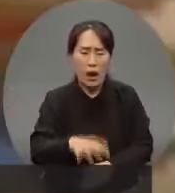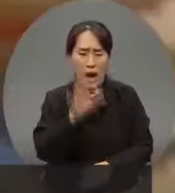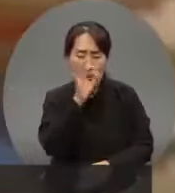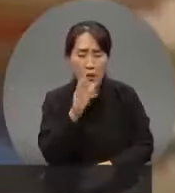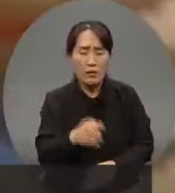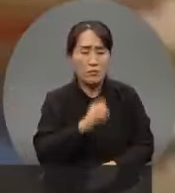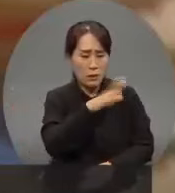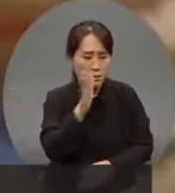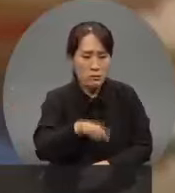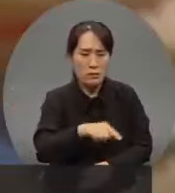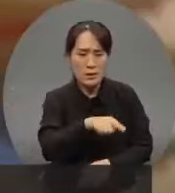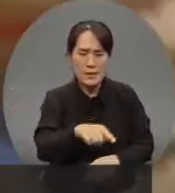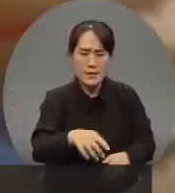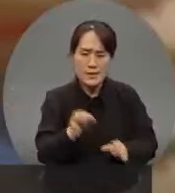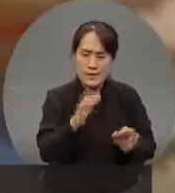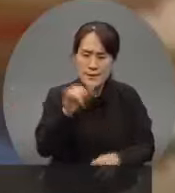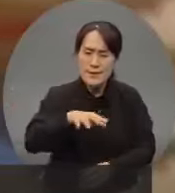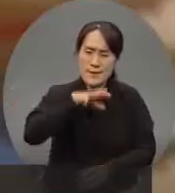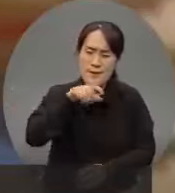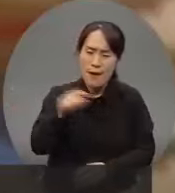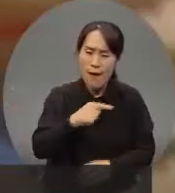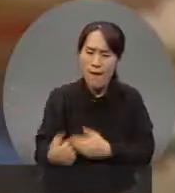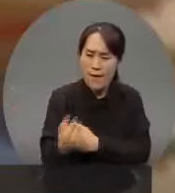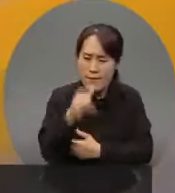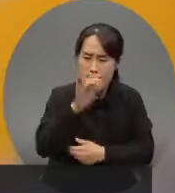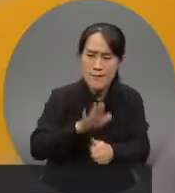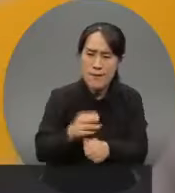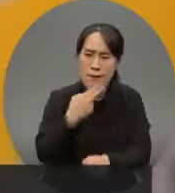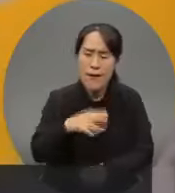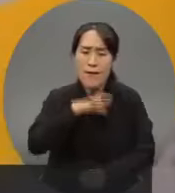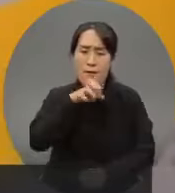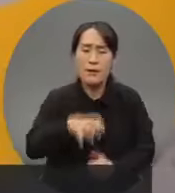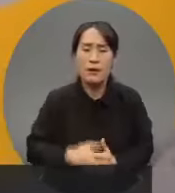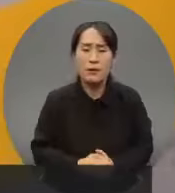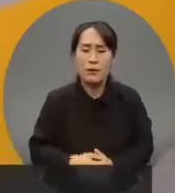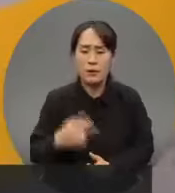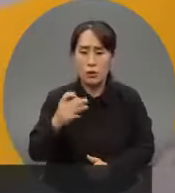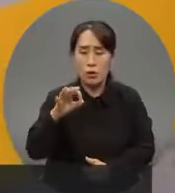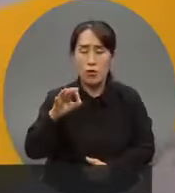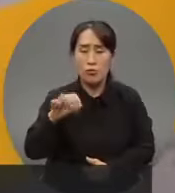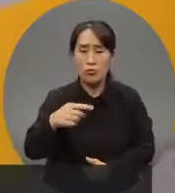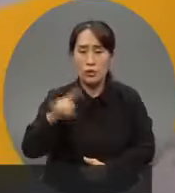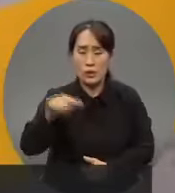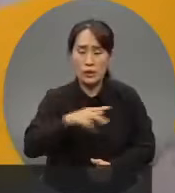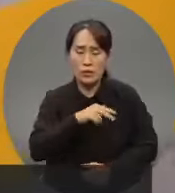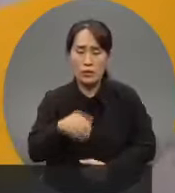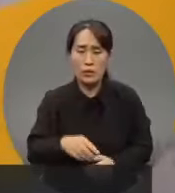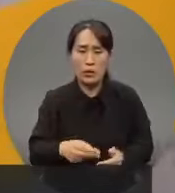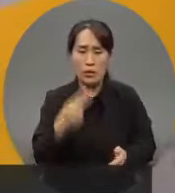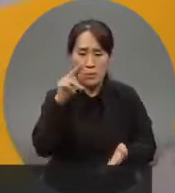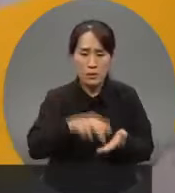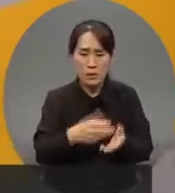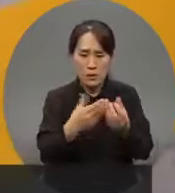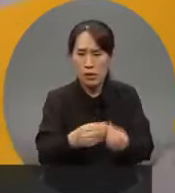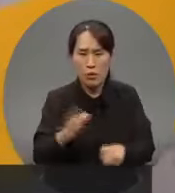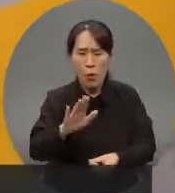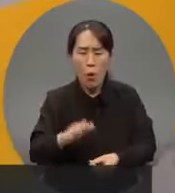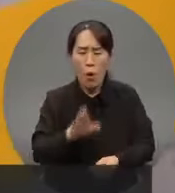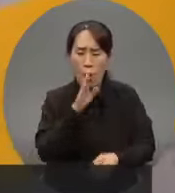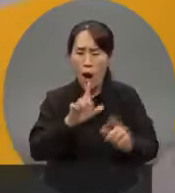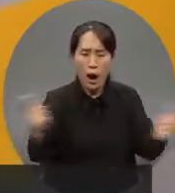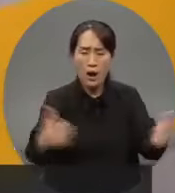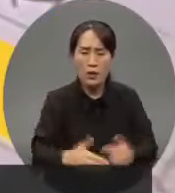뭐 그런 불만하는 또 정장은 네모 내용은 모두 사실이 아니며